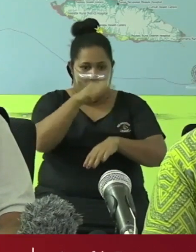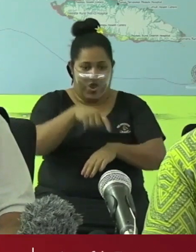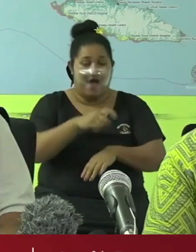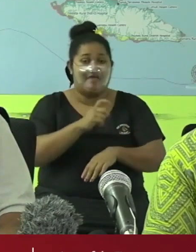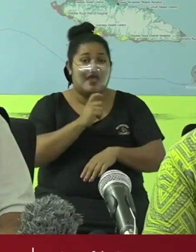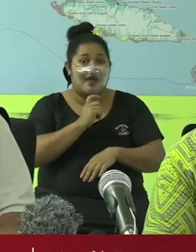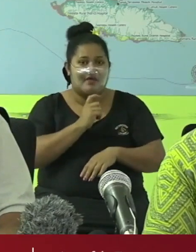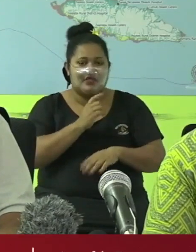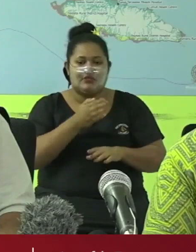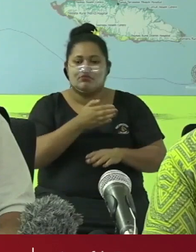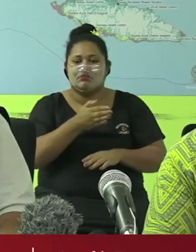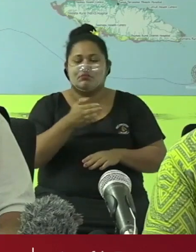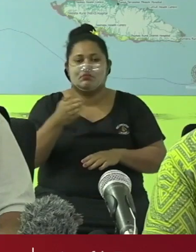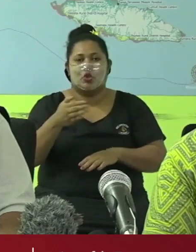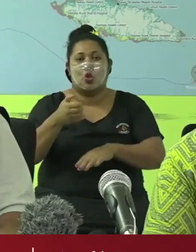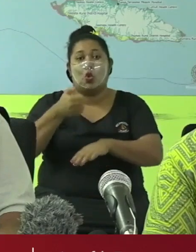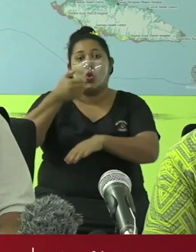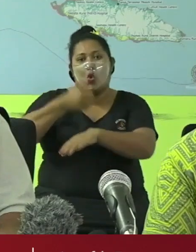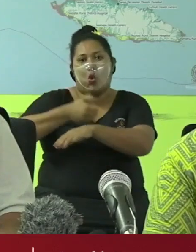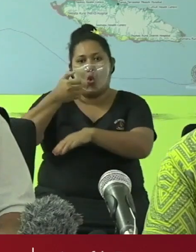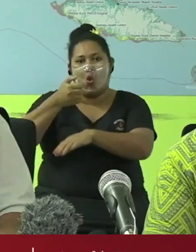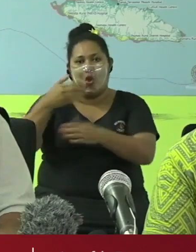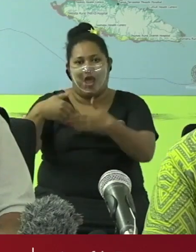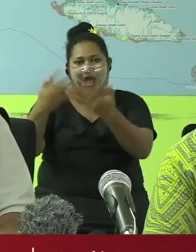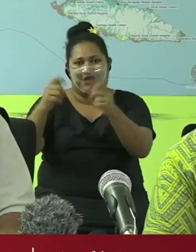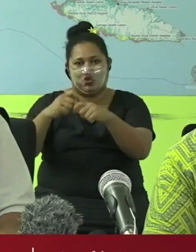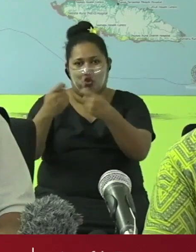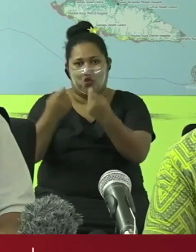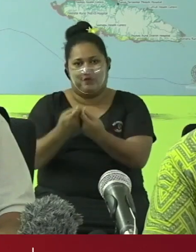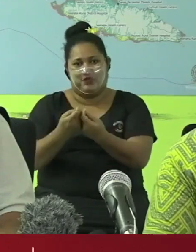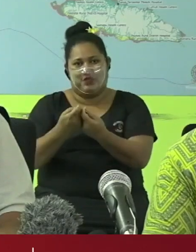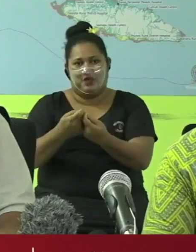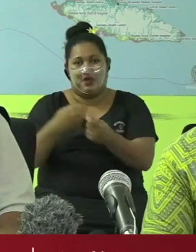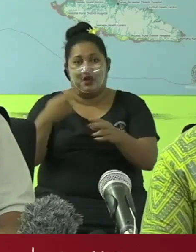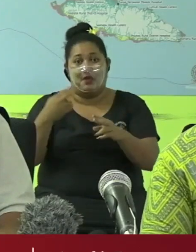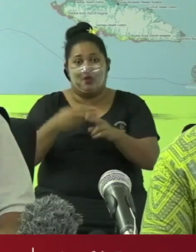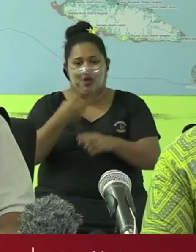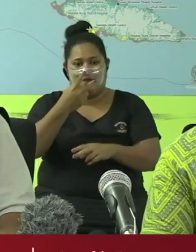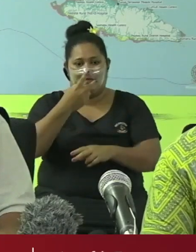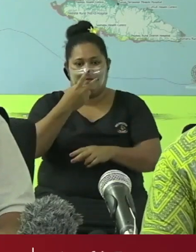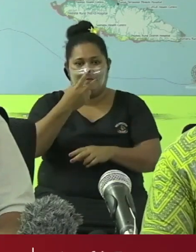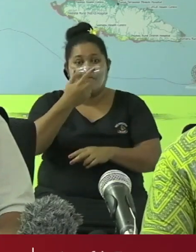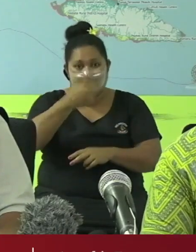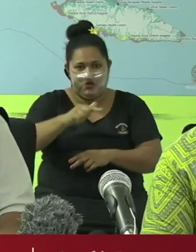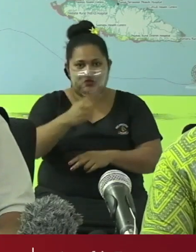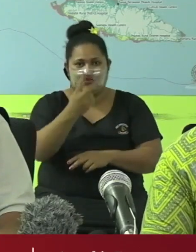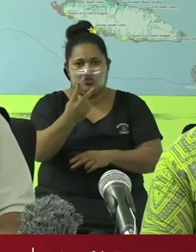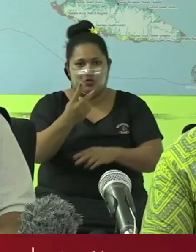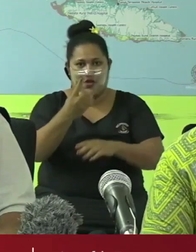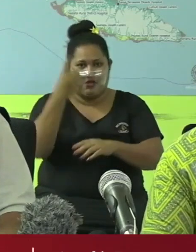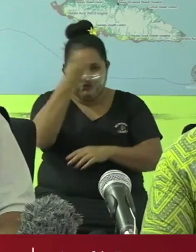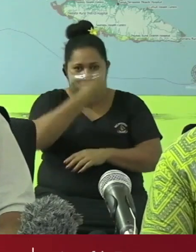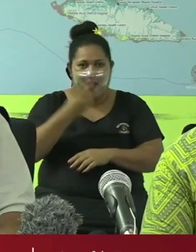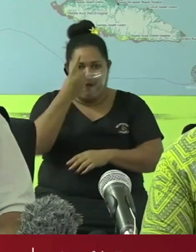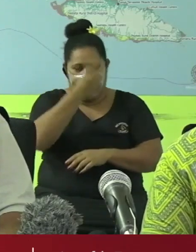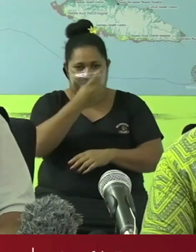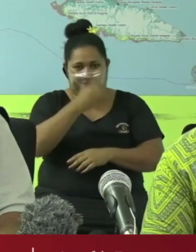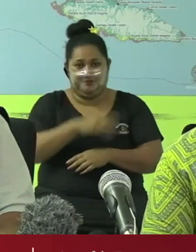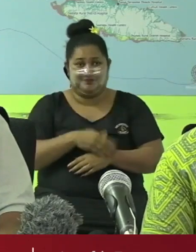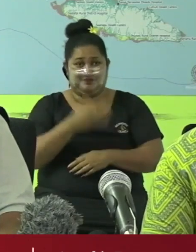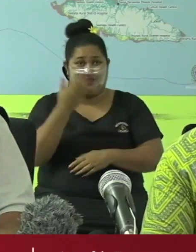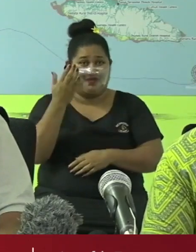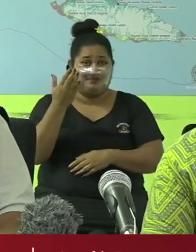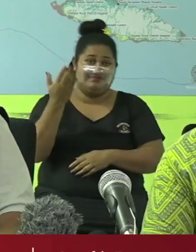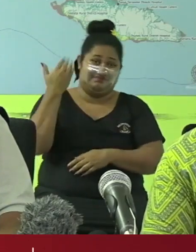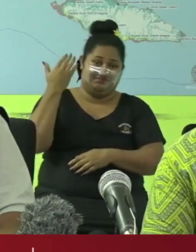o atu I le ono I le afiafi o le Aso Tofi po le fitus fulua I tula ia mai pefo ona sauno le tamaitai palemia